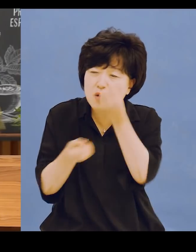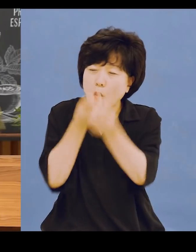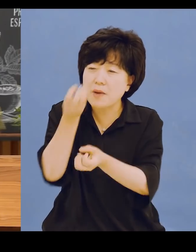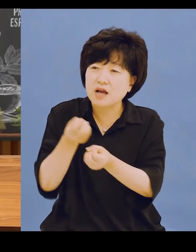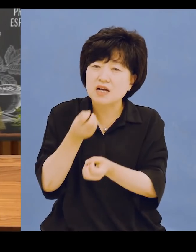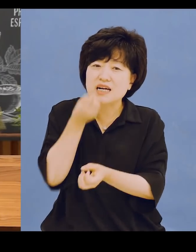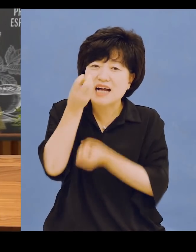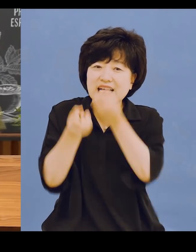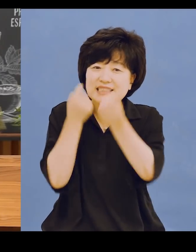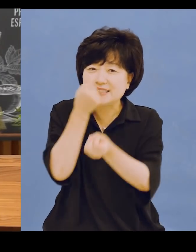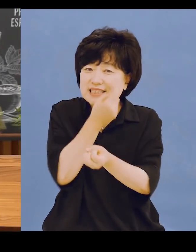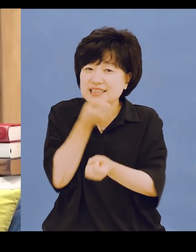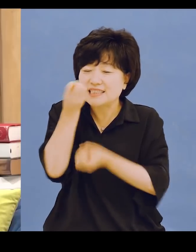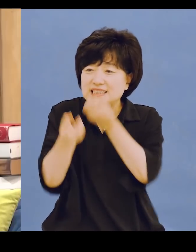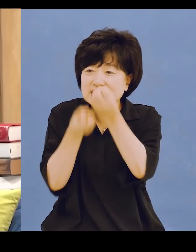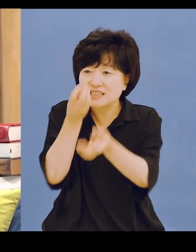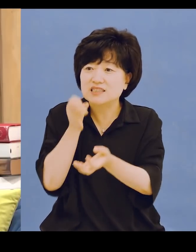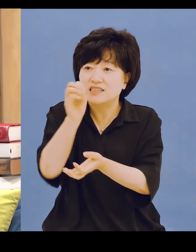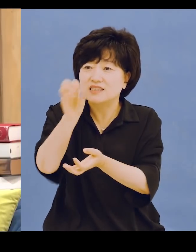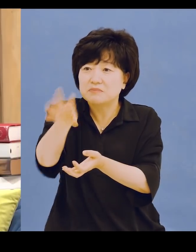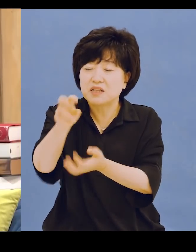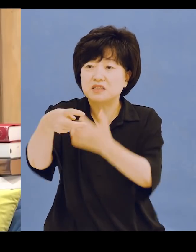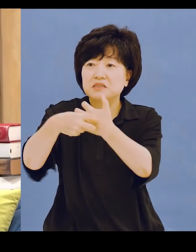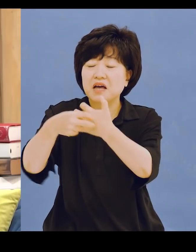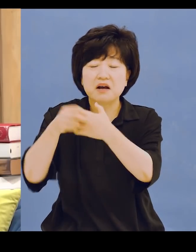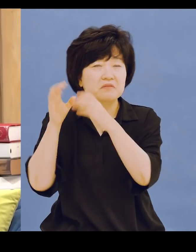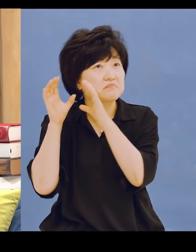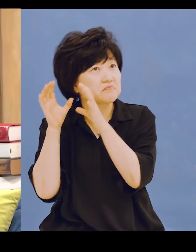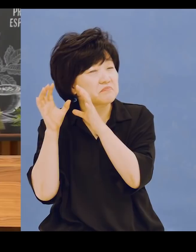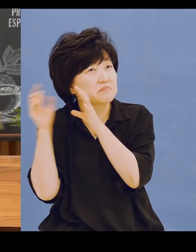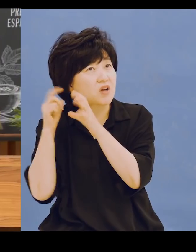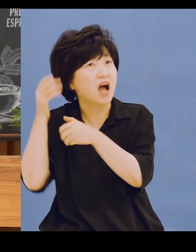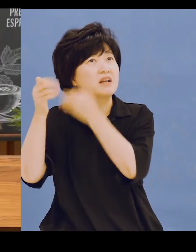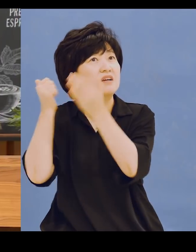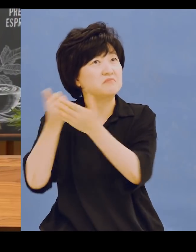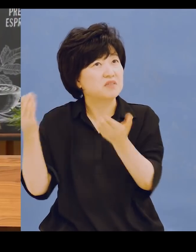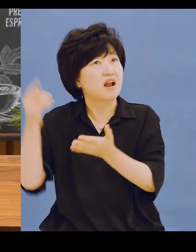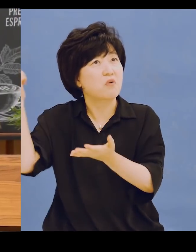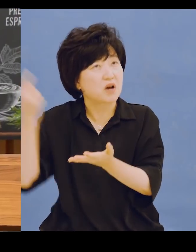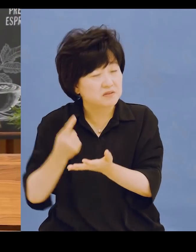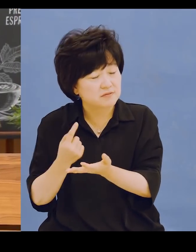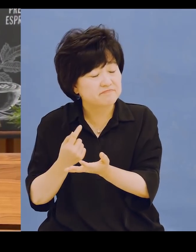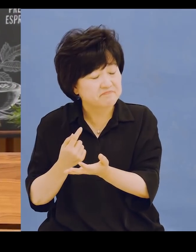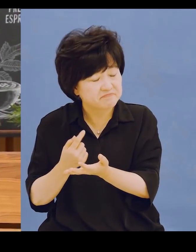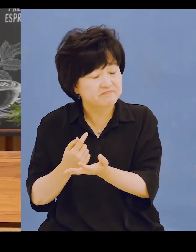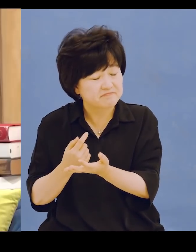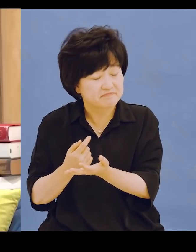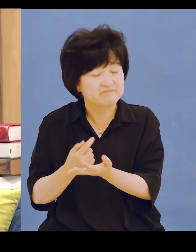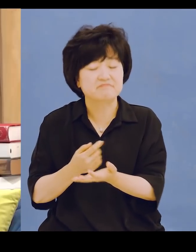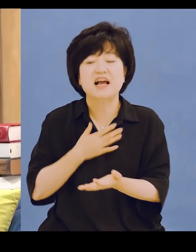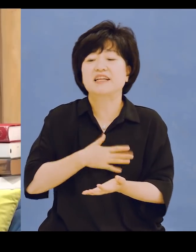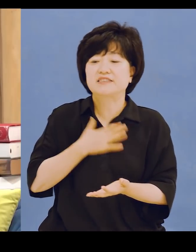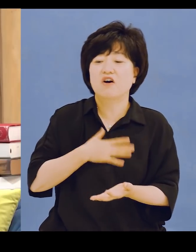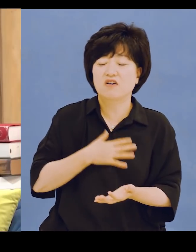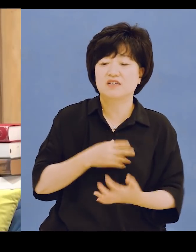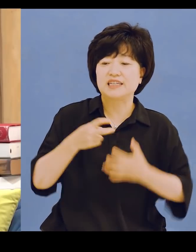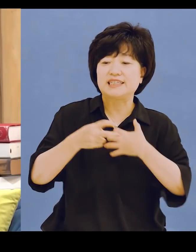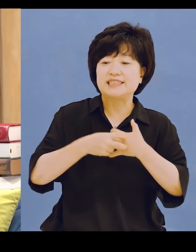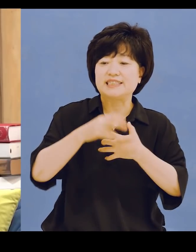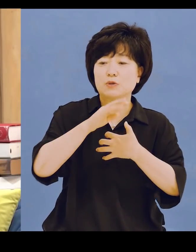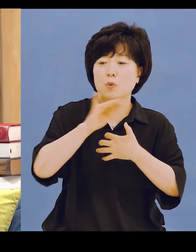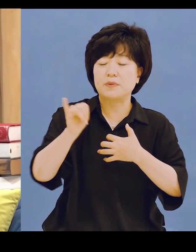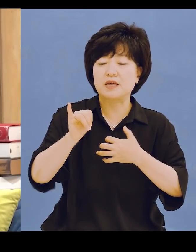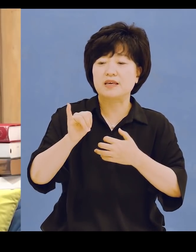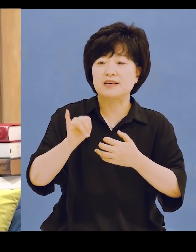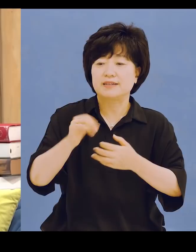charge니까 제로지. 왜요? 간증 듣고 하나님이 일을 하러 왔다고. 아, 네. 그러니까 그들이 믿는 하나님과 내 믿는